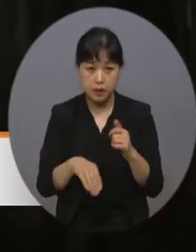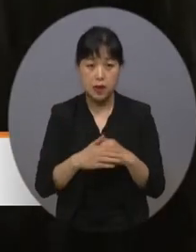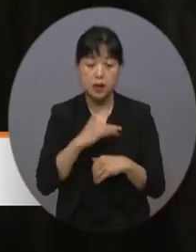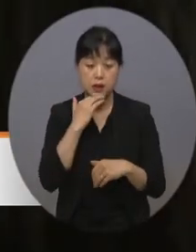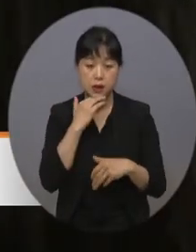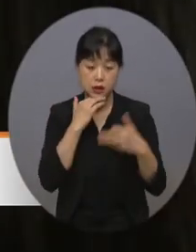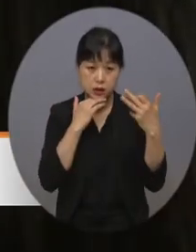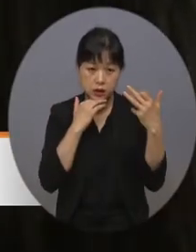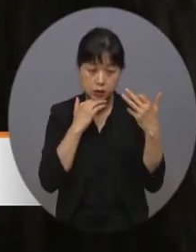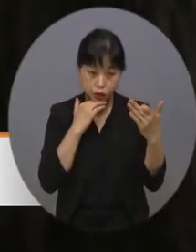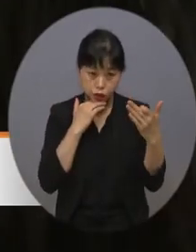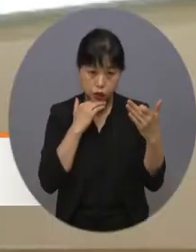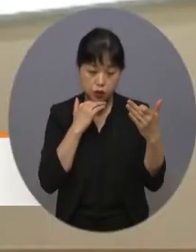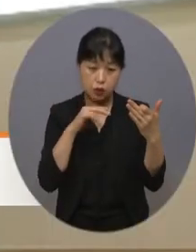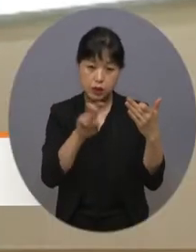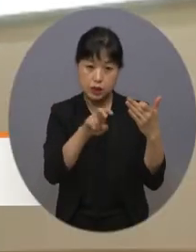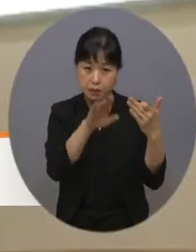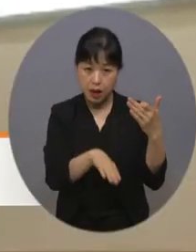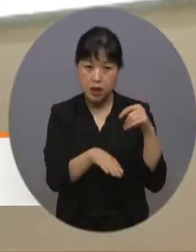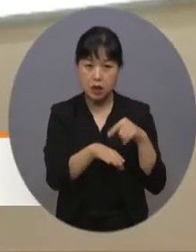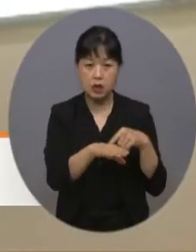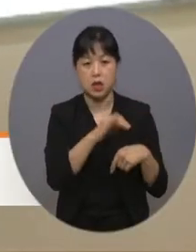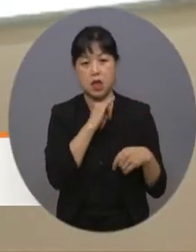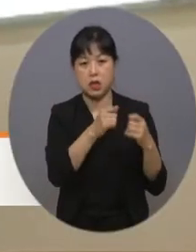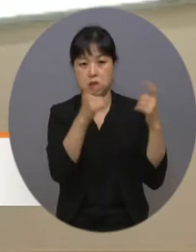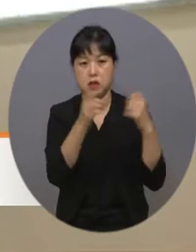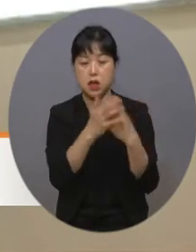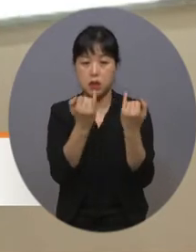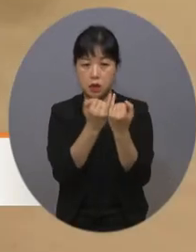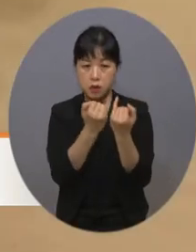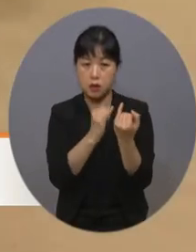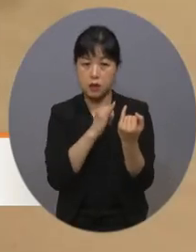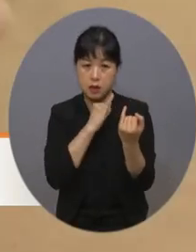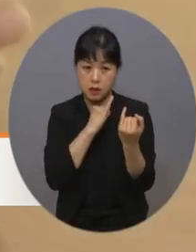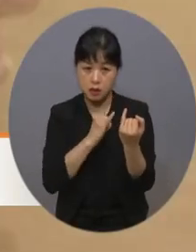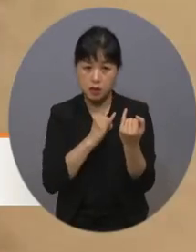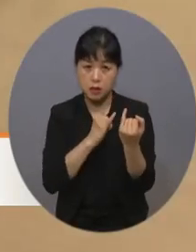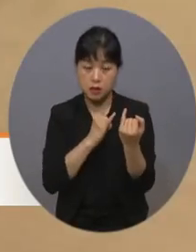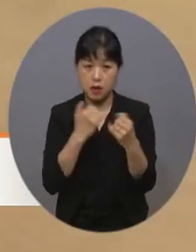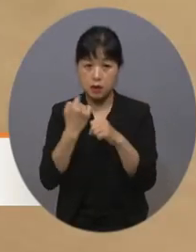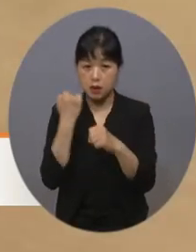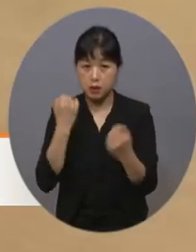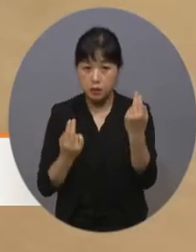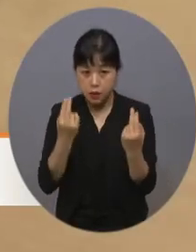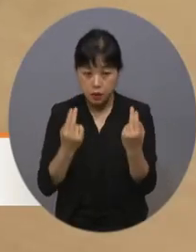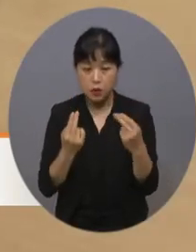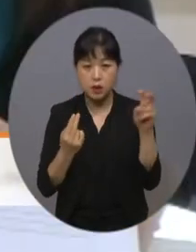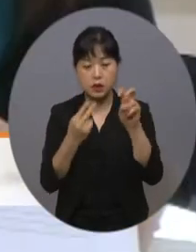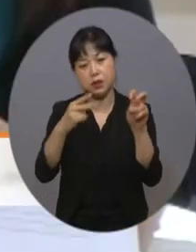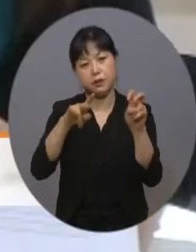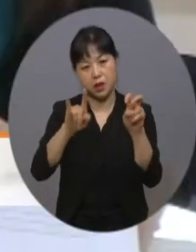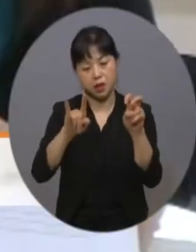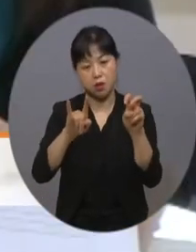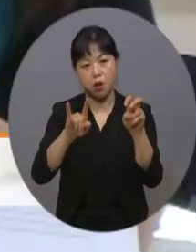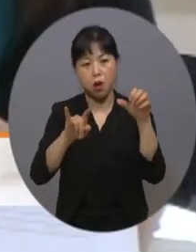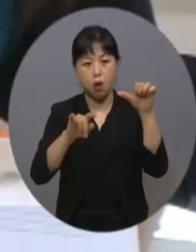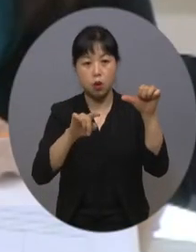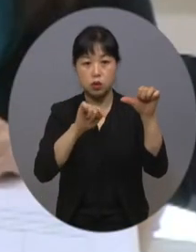증가했고 특히 여성 자살 시도자 중 20대 비율은 전년 대비 5.9% 증가한 것으로